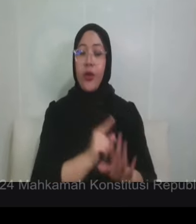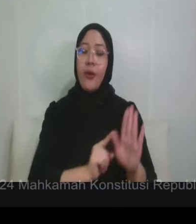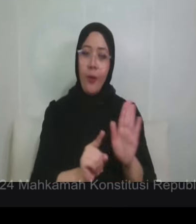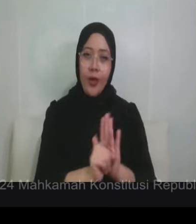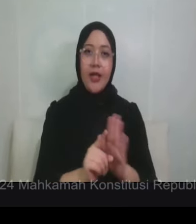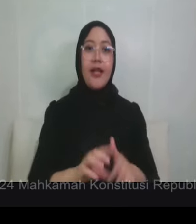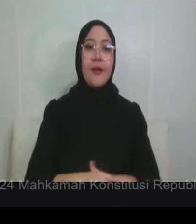foreign